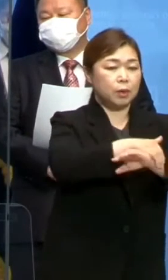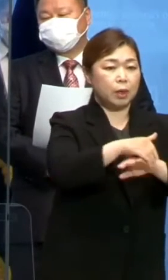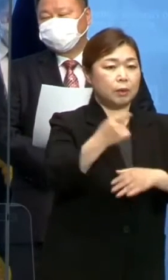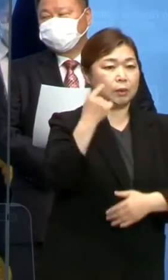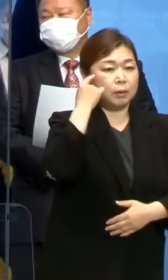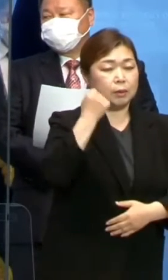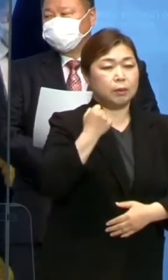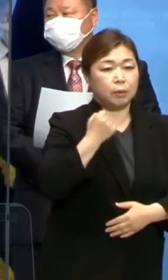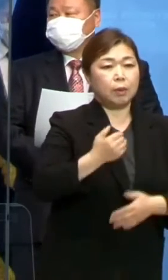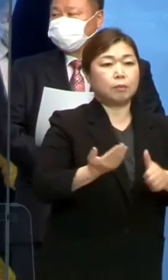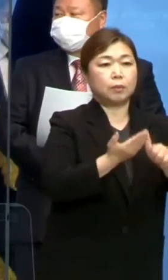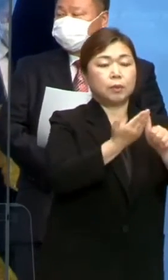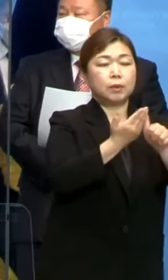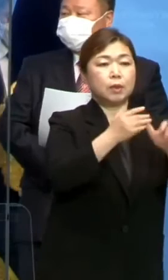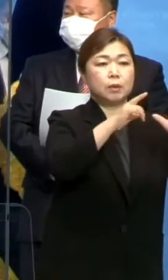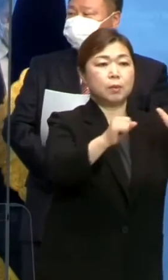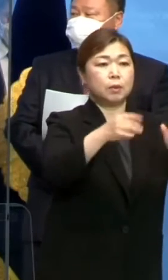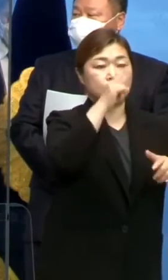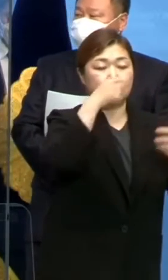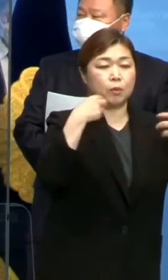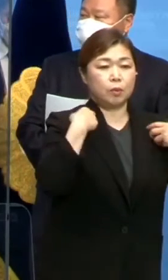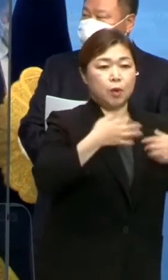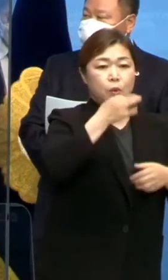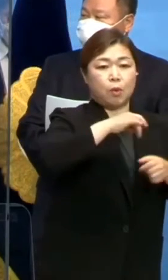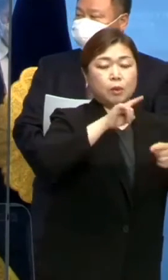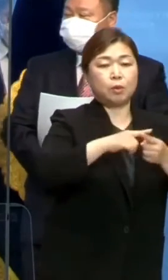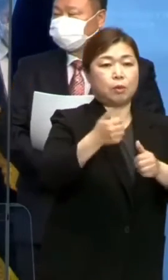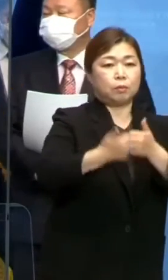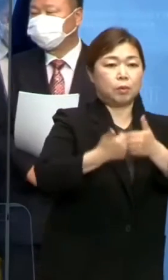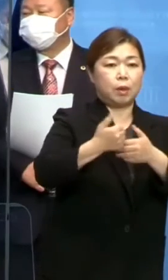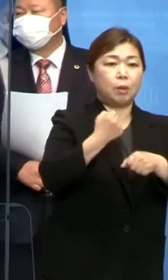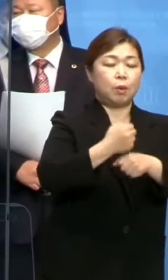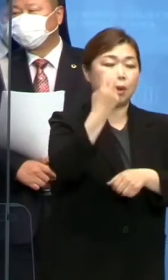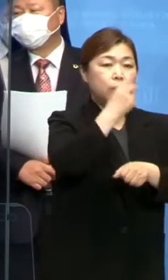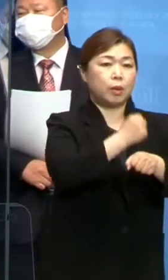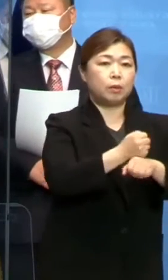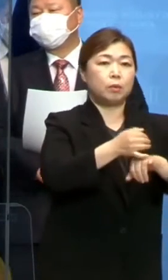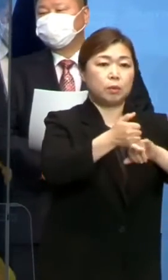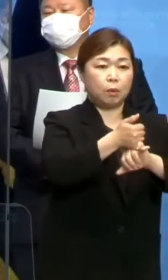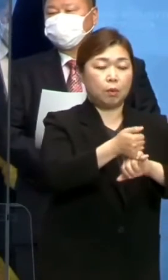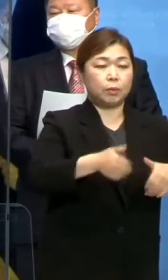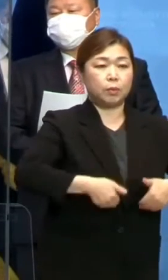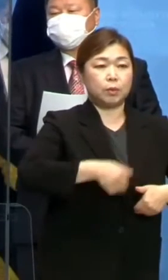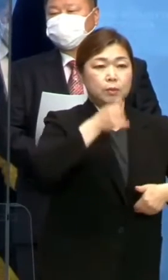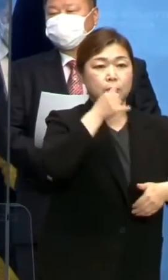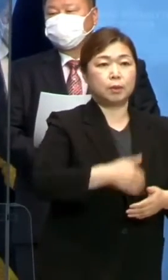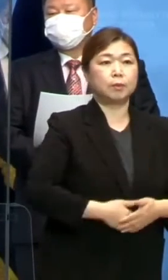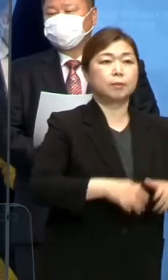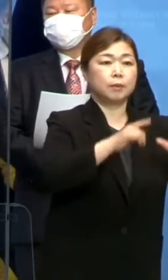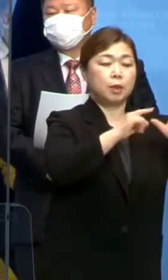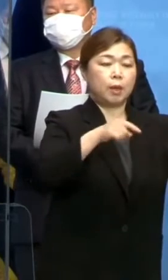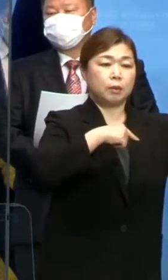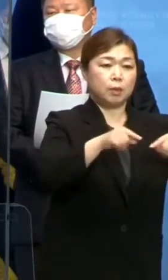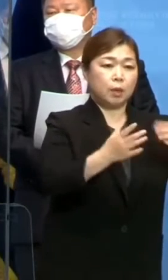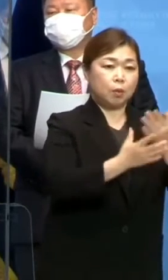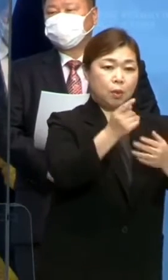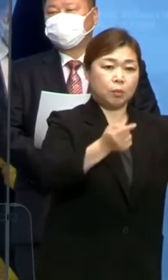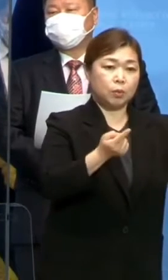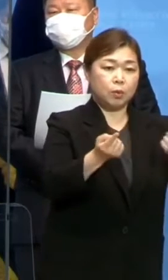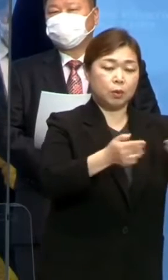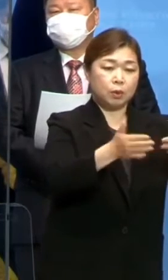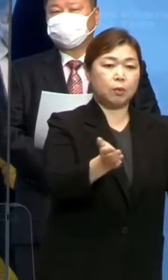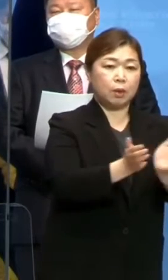q 지방 정보를 효율적으로 견제하고 감독할 수 있도록 해야 합니다 지방행정의 통합 조정